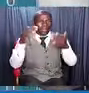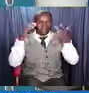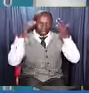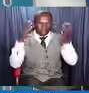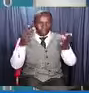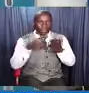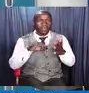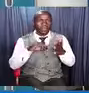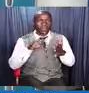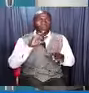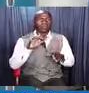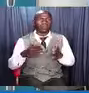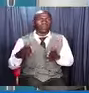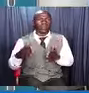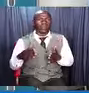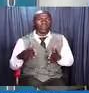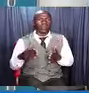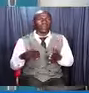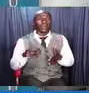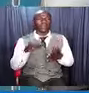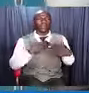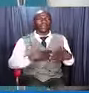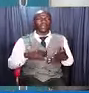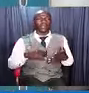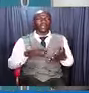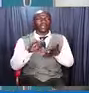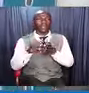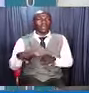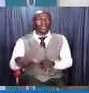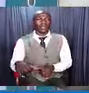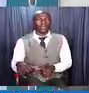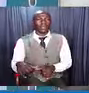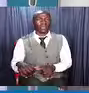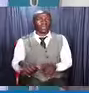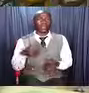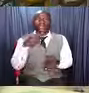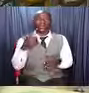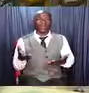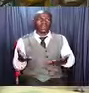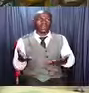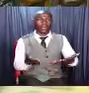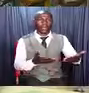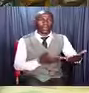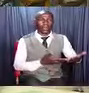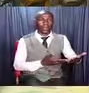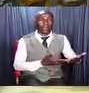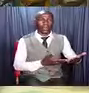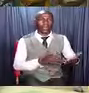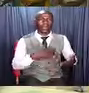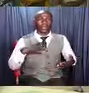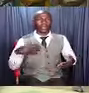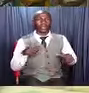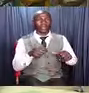kinono. So how will they be prepared? Lakini mgeni aliyekaa. But a visitor who stays. Ameambiwa karibu. And told welcome. Na